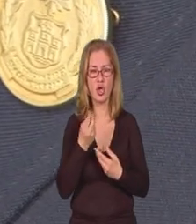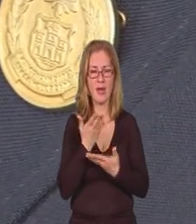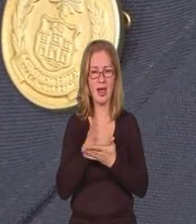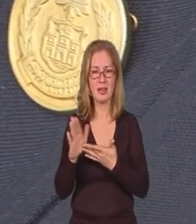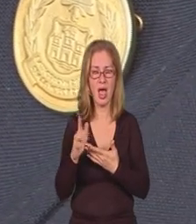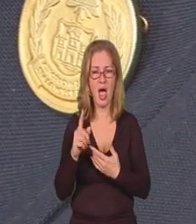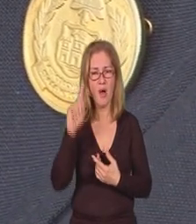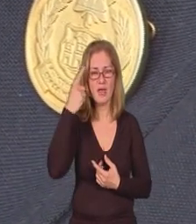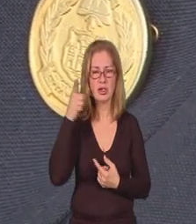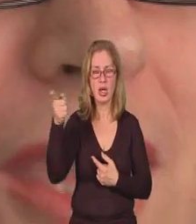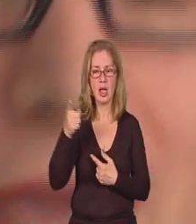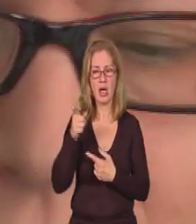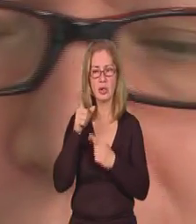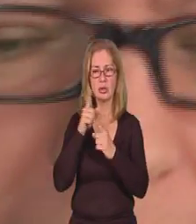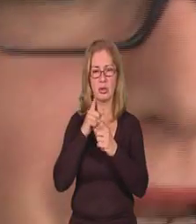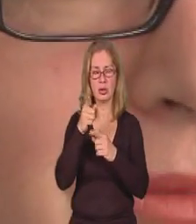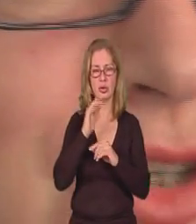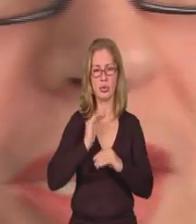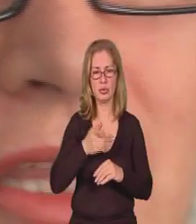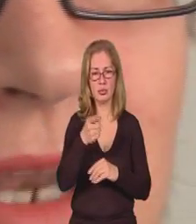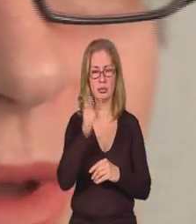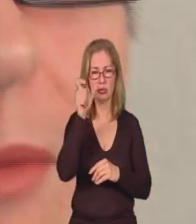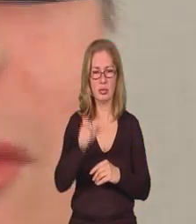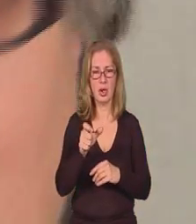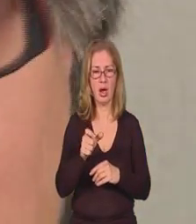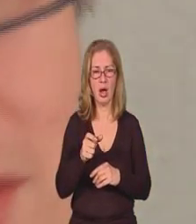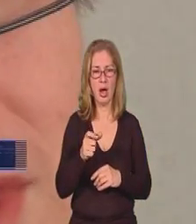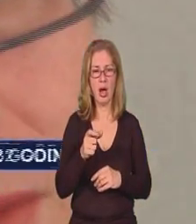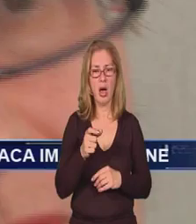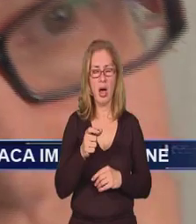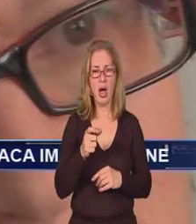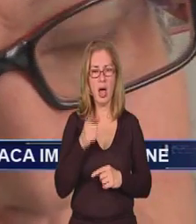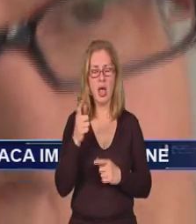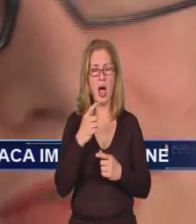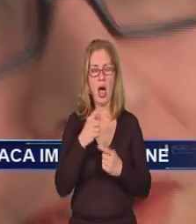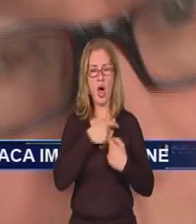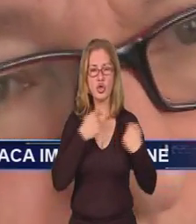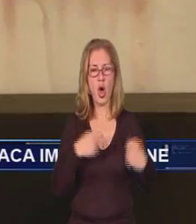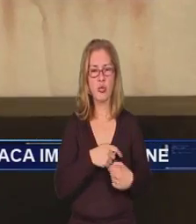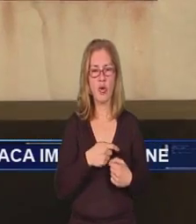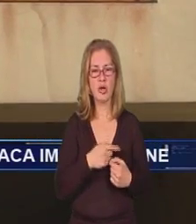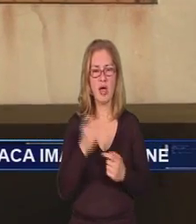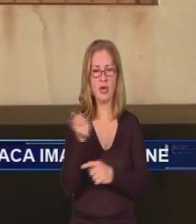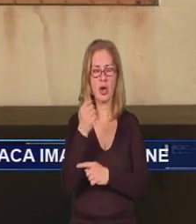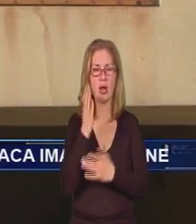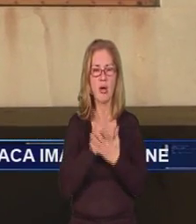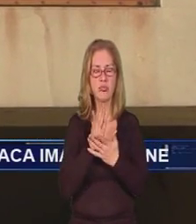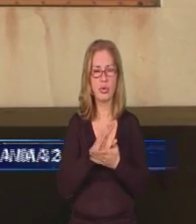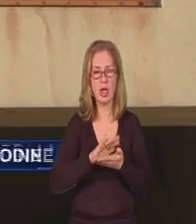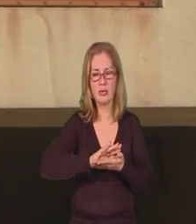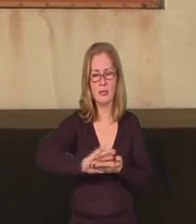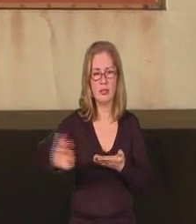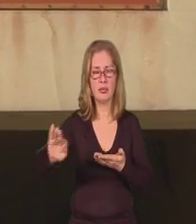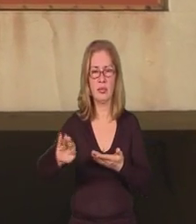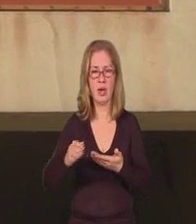delom, smatra naša sagovornica, nov zakon o zaštiti požara je doprineo da dobrovoljno vatrogastvo bude potisnuto na